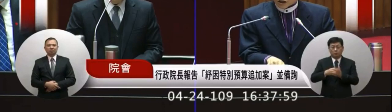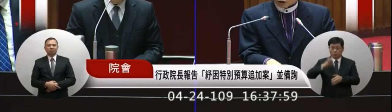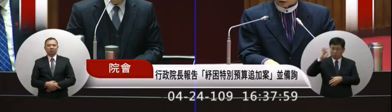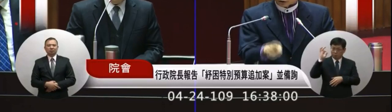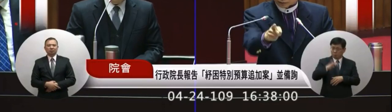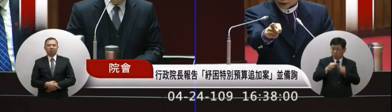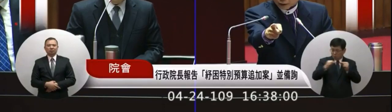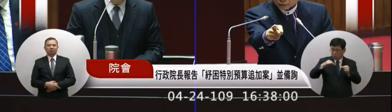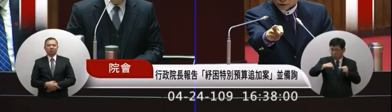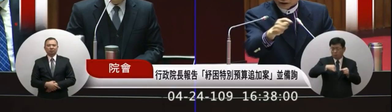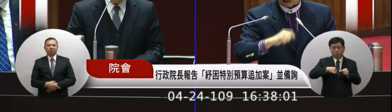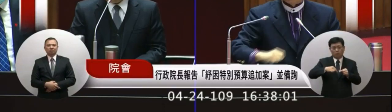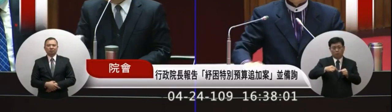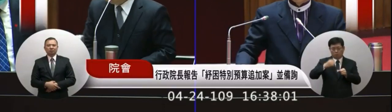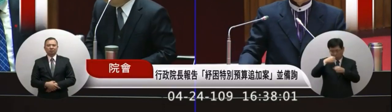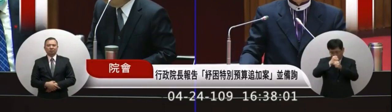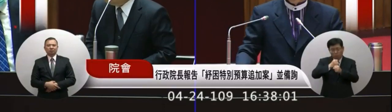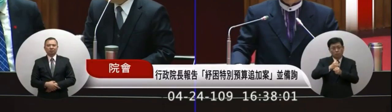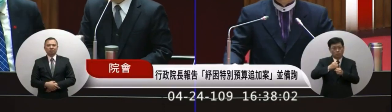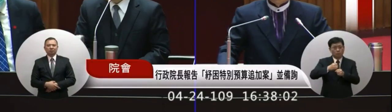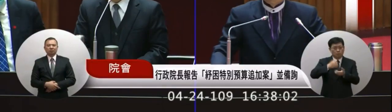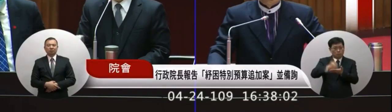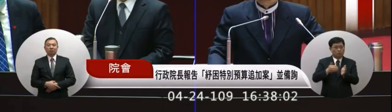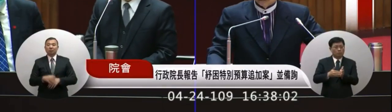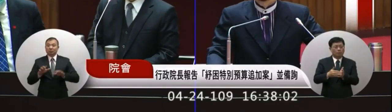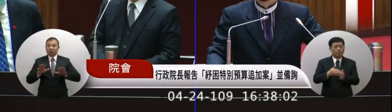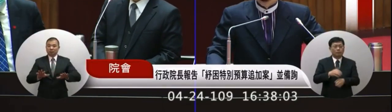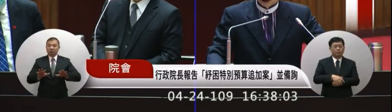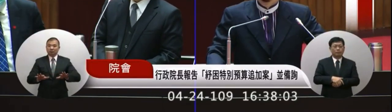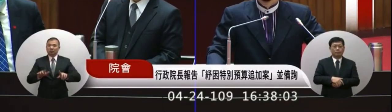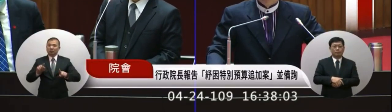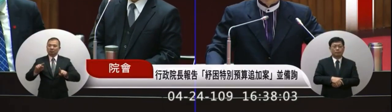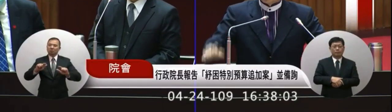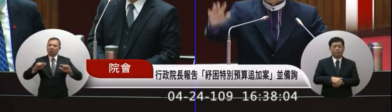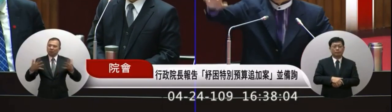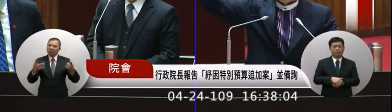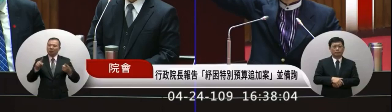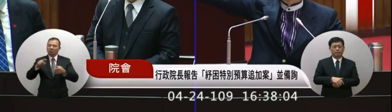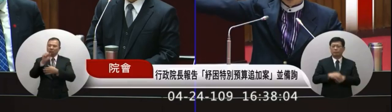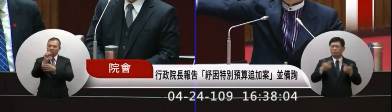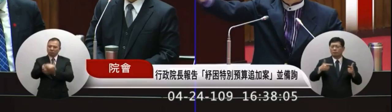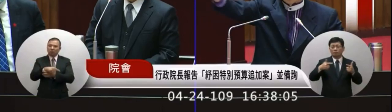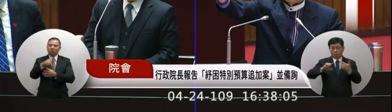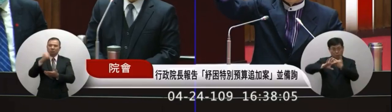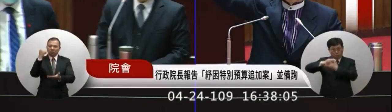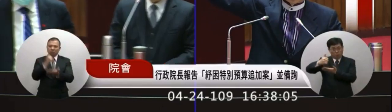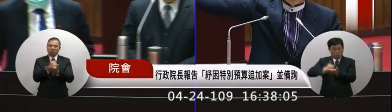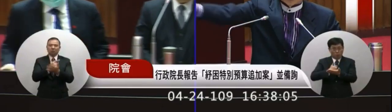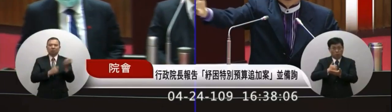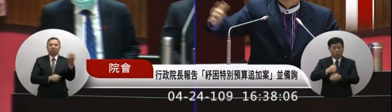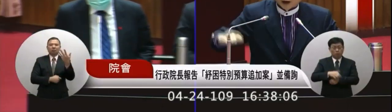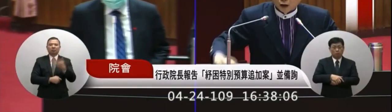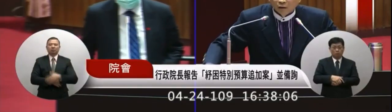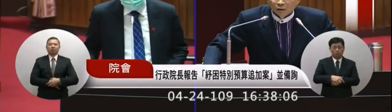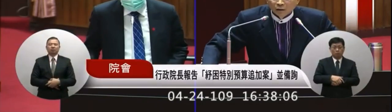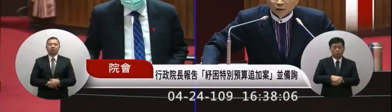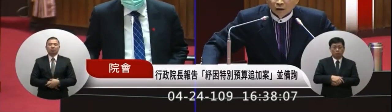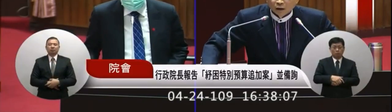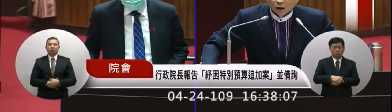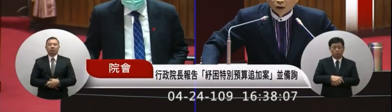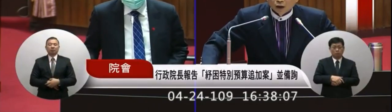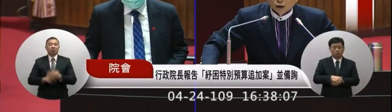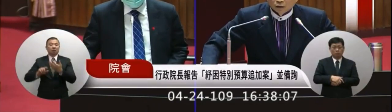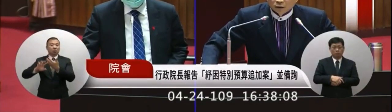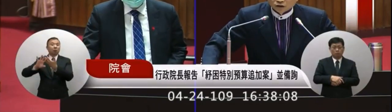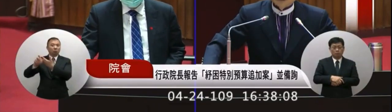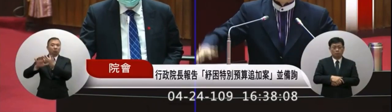筛剂已经进口了，对不对，市长？ 目前有准的大概八件左右。 不是不是，从国外进来的，美国进来的， 就国外国外准